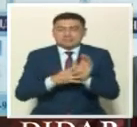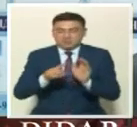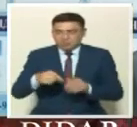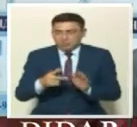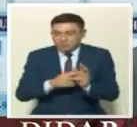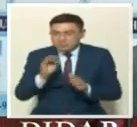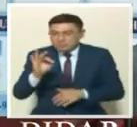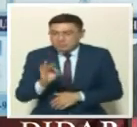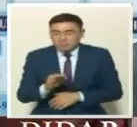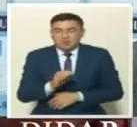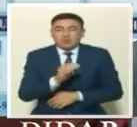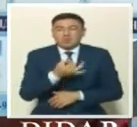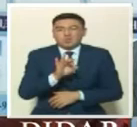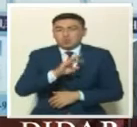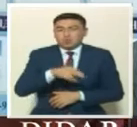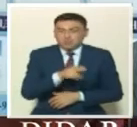39,8% и раствор йода